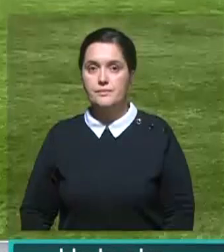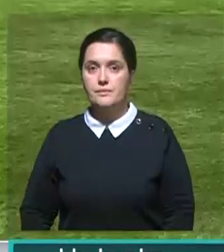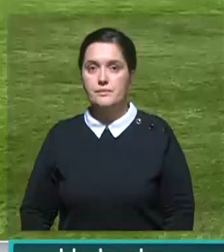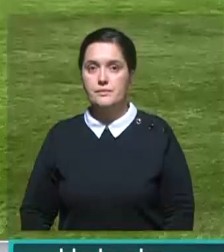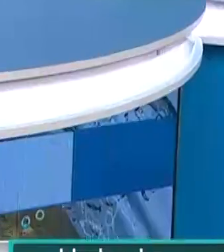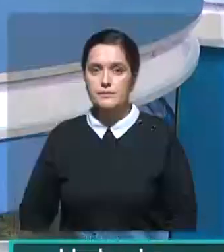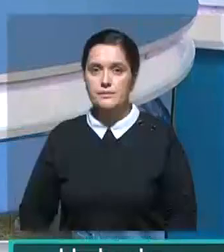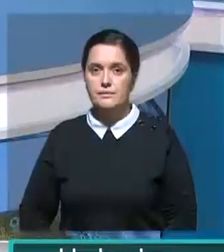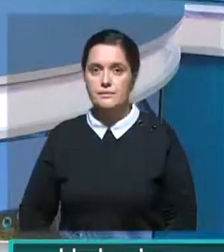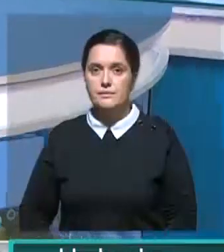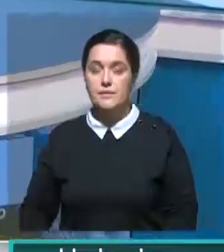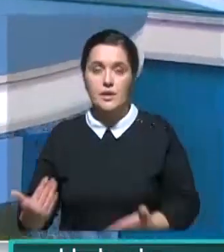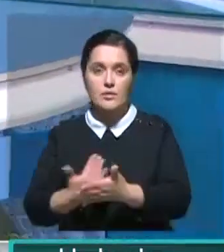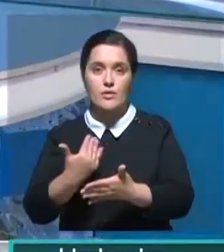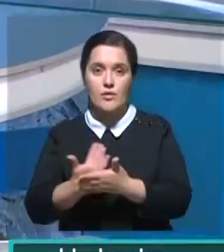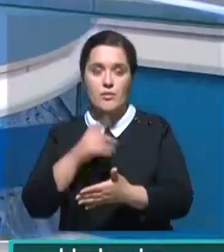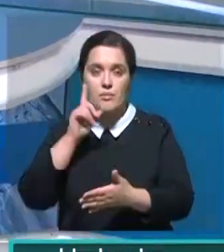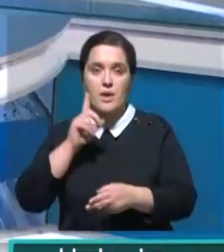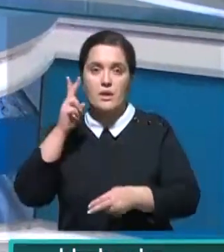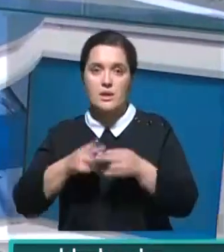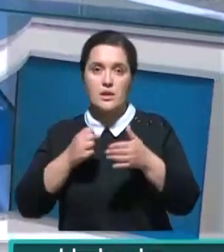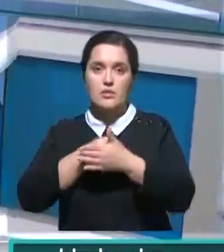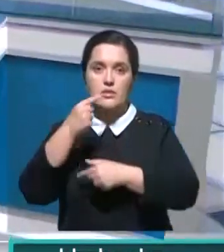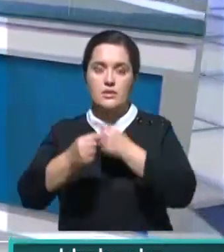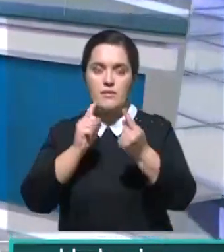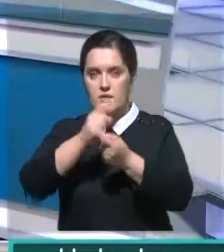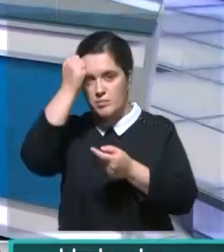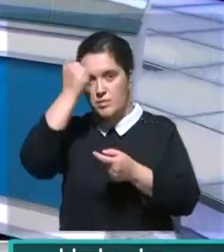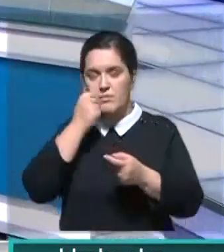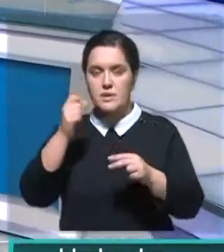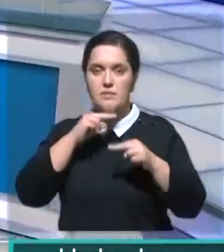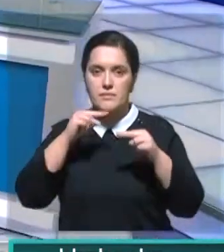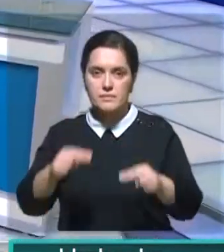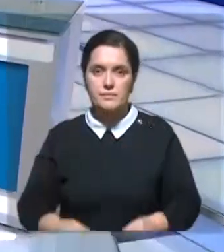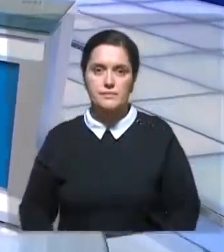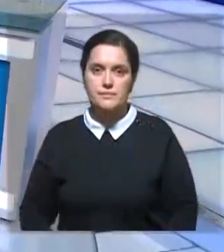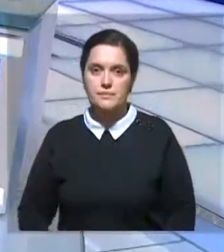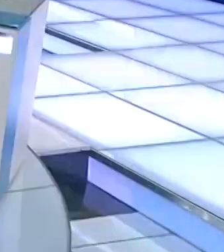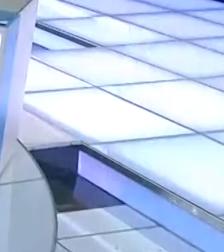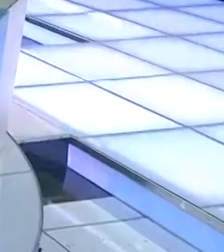Итоги понедельника подошли к концу. Благодарим вас за внимание. Доброй ночи.